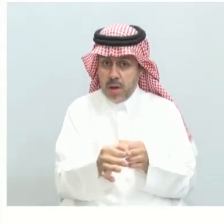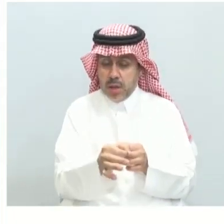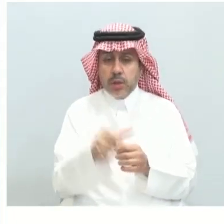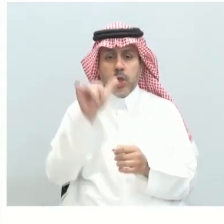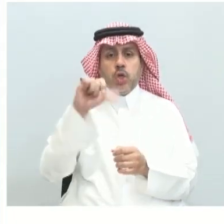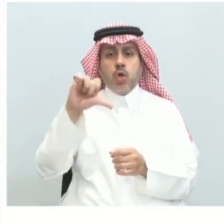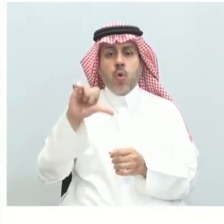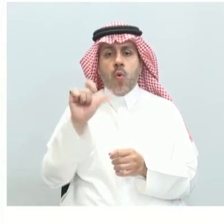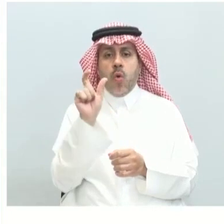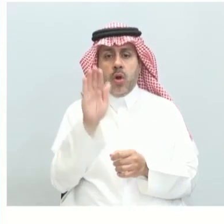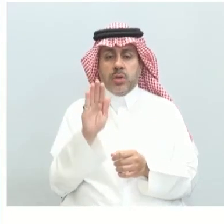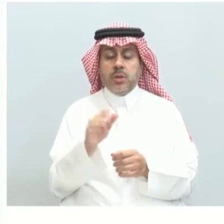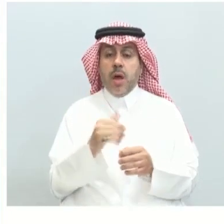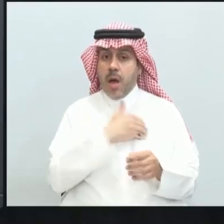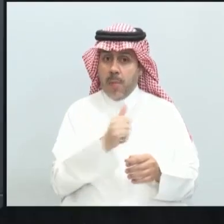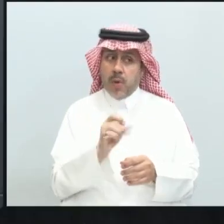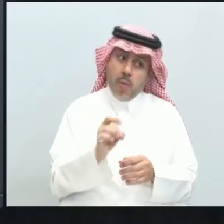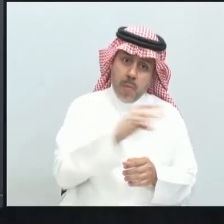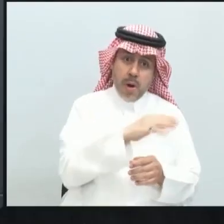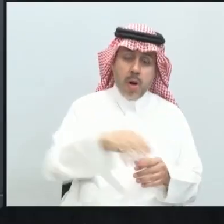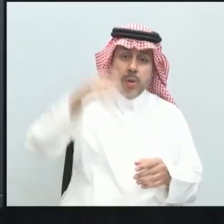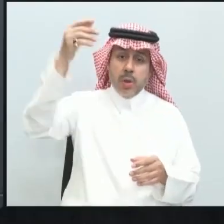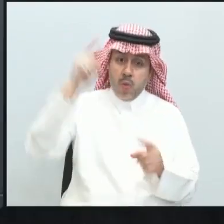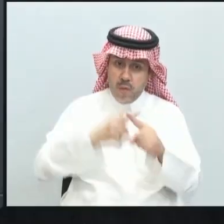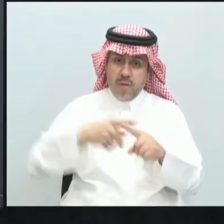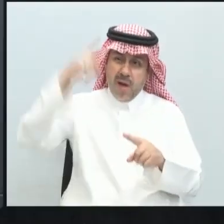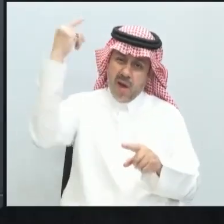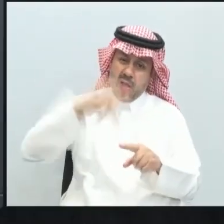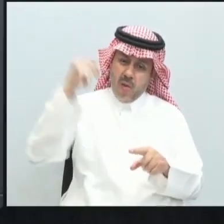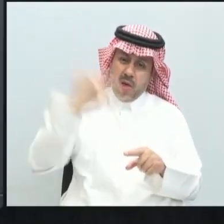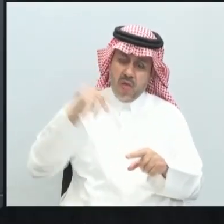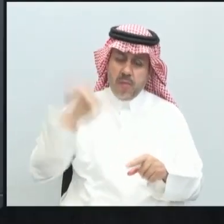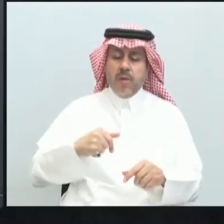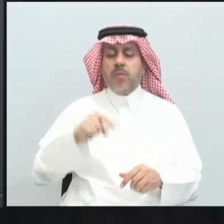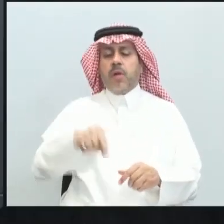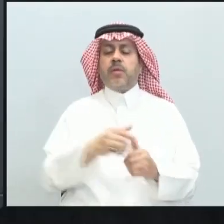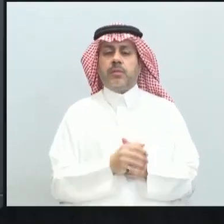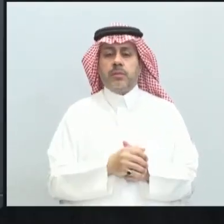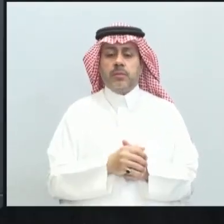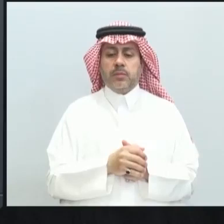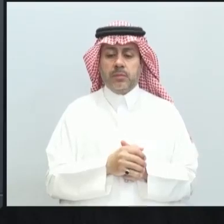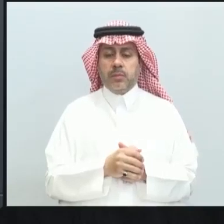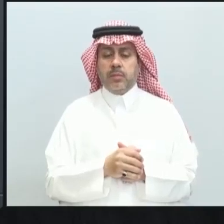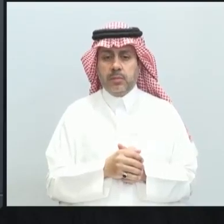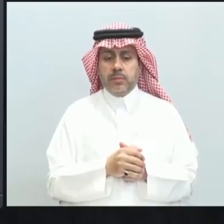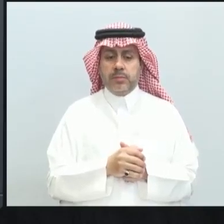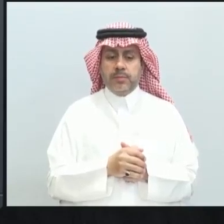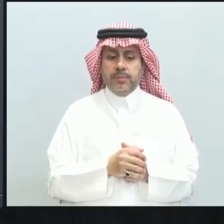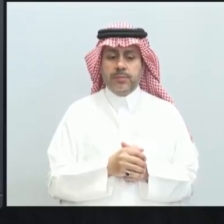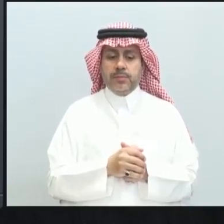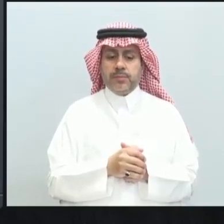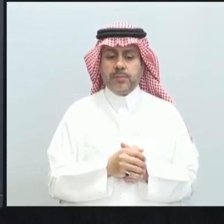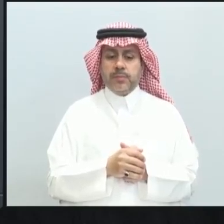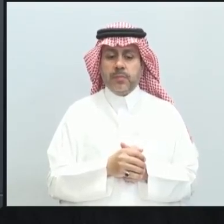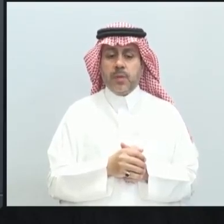قوم يونس لما امنوا كشفنا عنهم عذا في الحياه الدنيا ومتعناهم الى حين